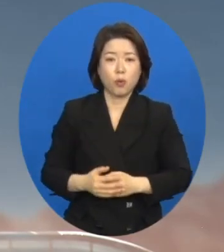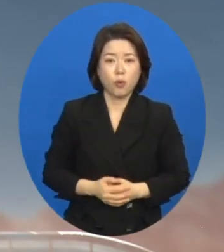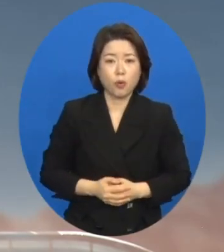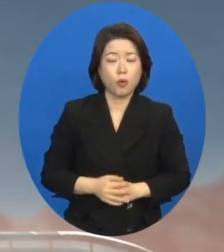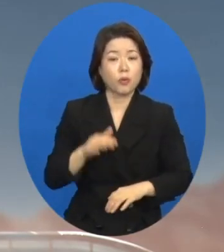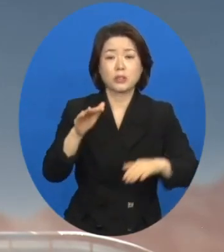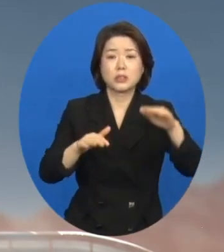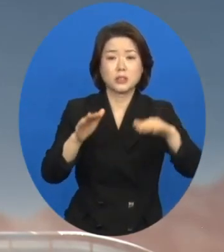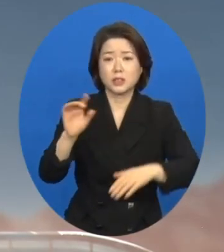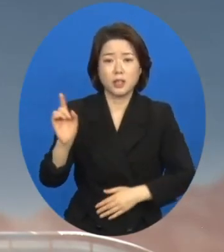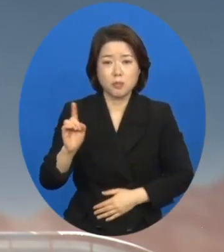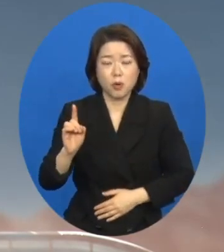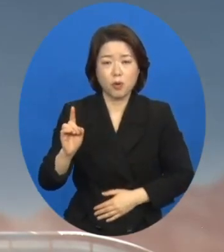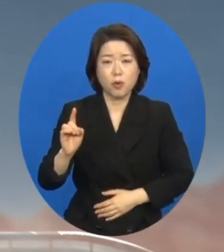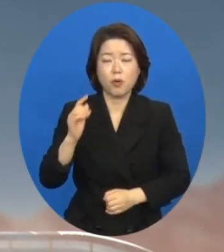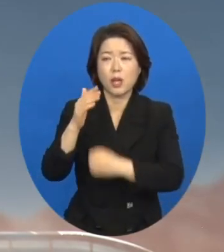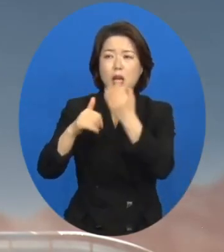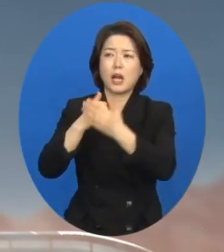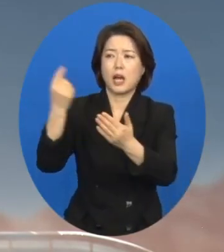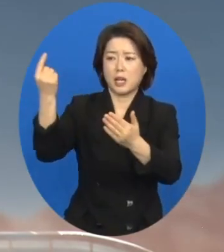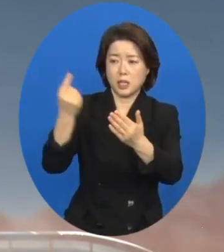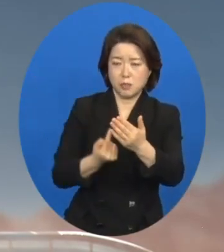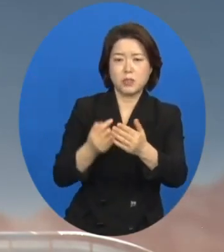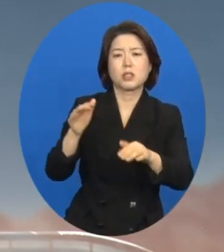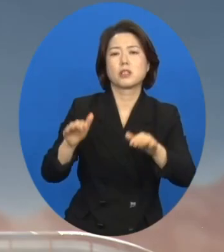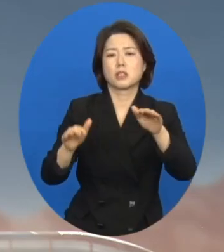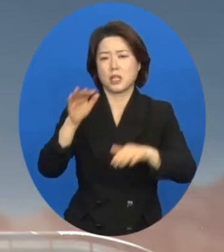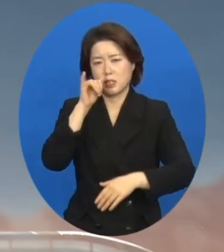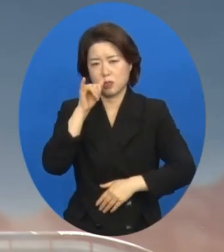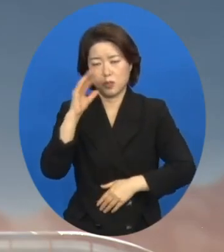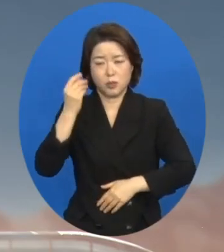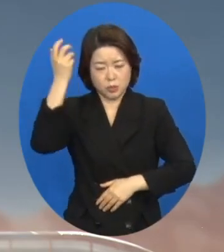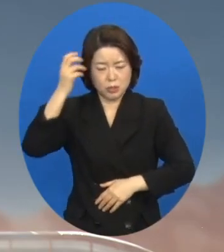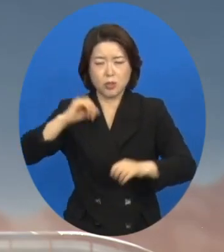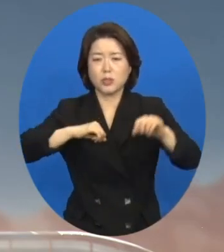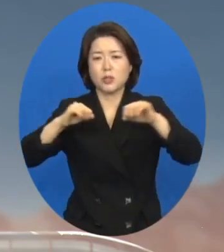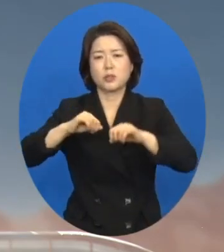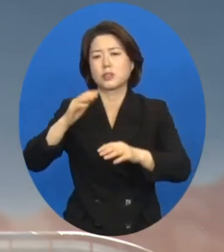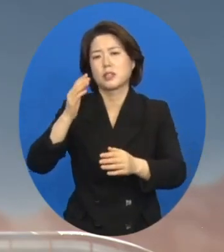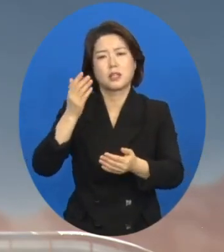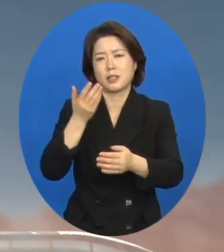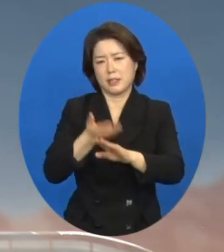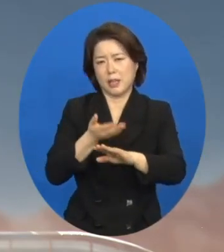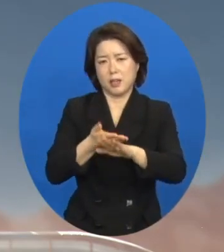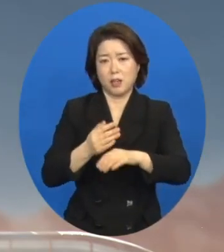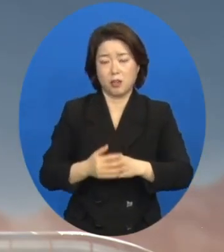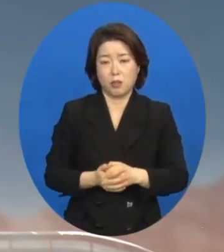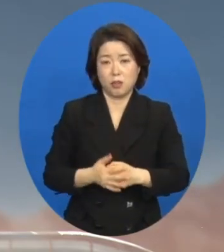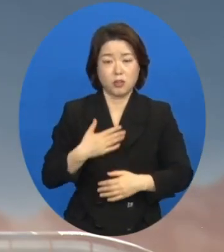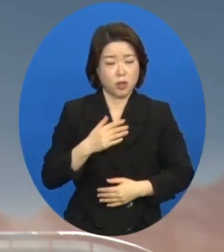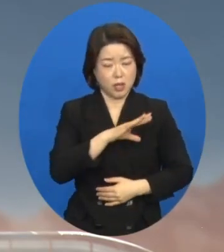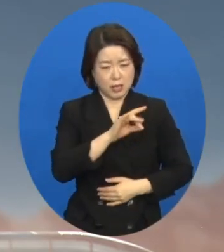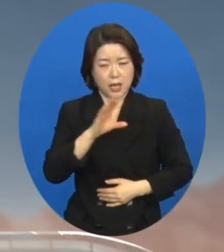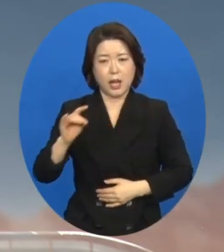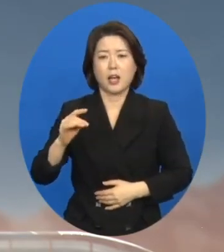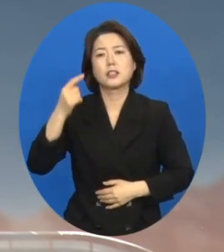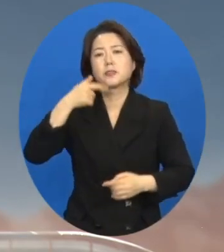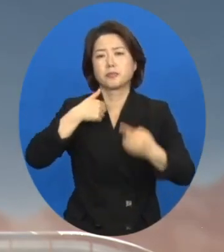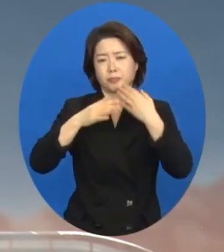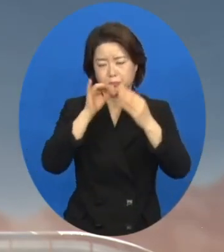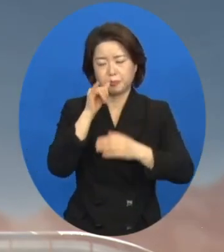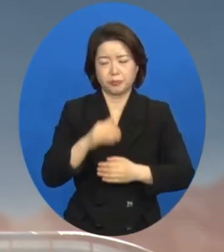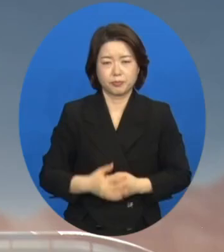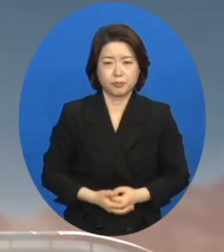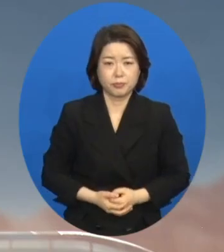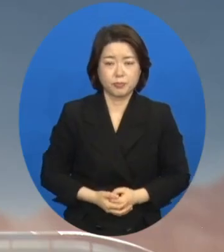차이예요? 하나님의 임재가 차이가 있는 거예요. 성령의 역사가 다른 거예요. 저는 그것을 종종 경험합니다.